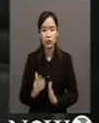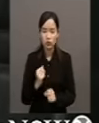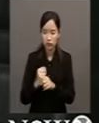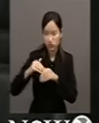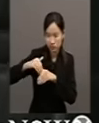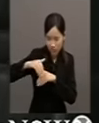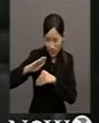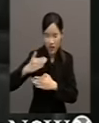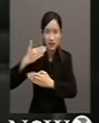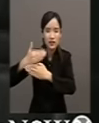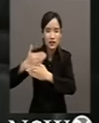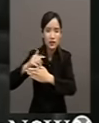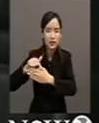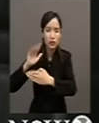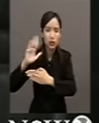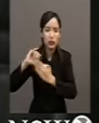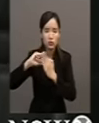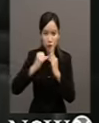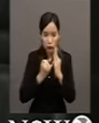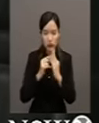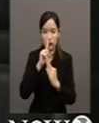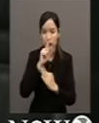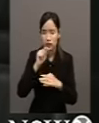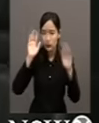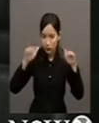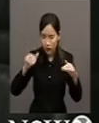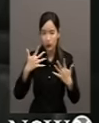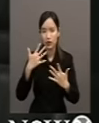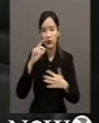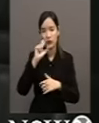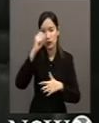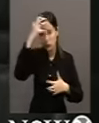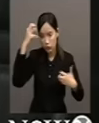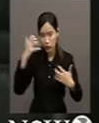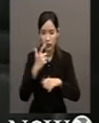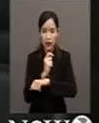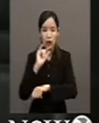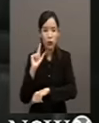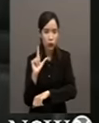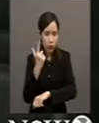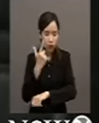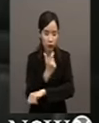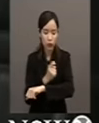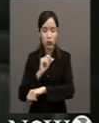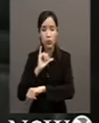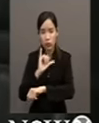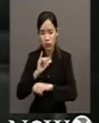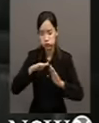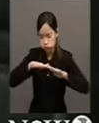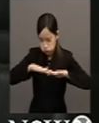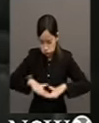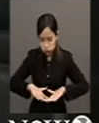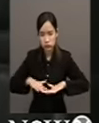เขื่อนลงมาเนี่ยตั้งแต่จังหวัดชัยนาทสิงห์บุรีพระนครอ่างทองพระนครศรีอยุธยาเนี่ยลดลงอยู่ประม